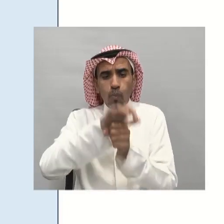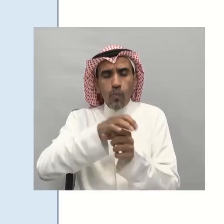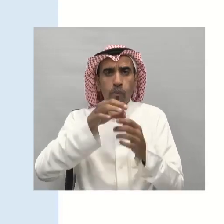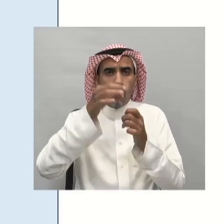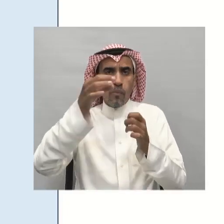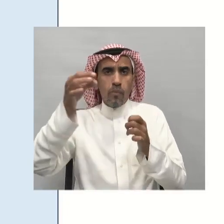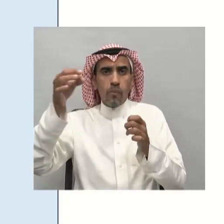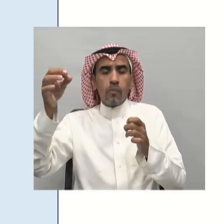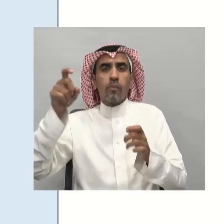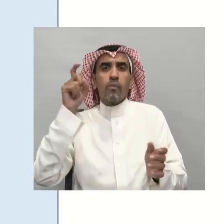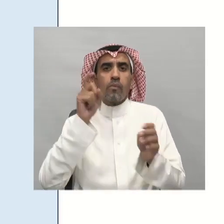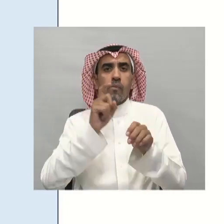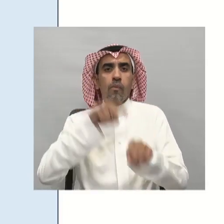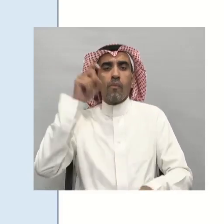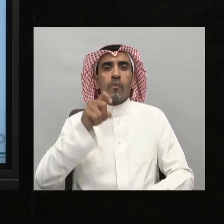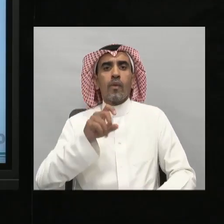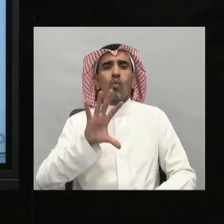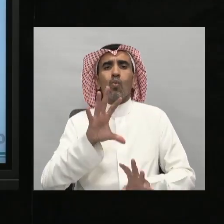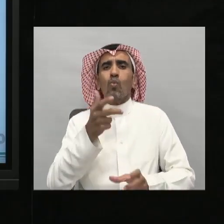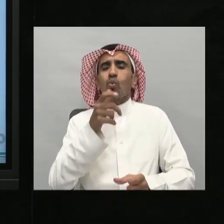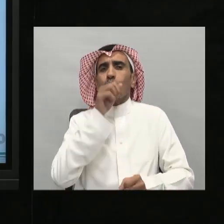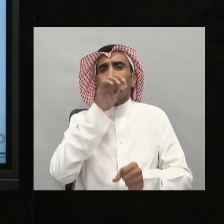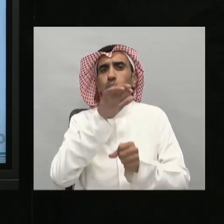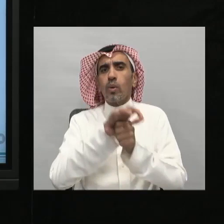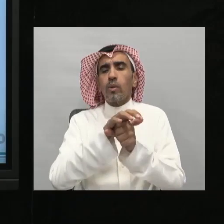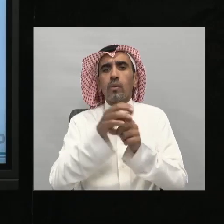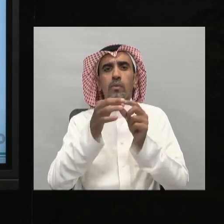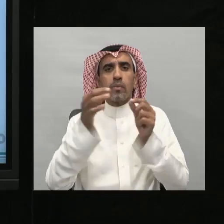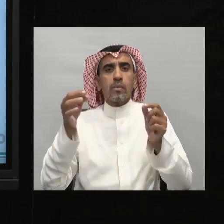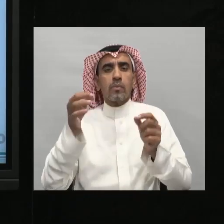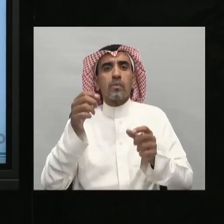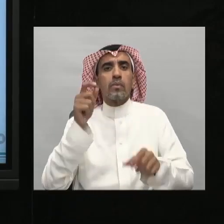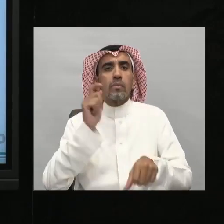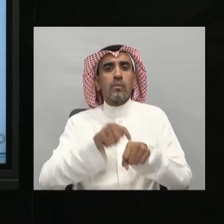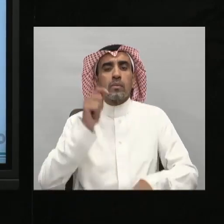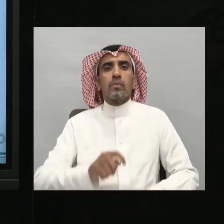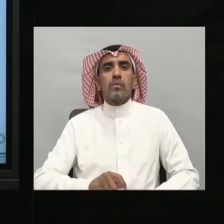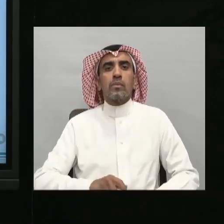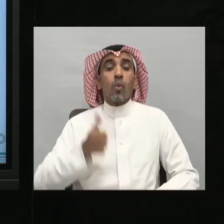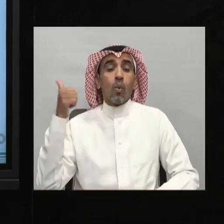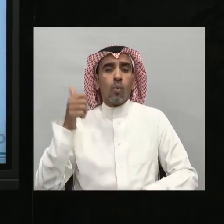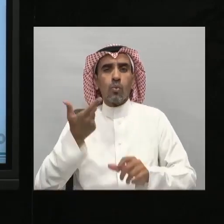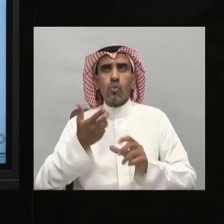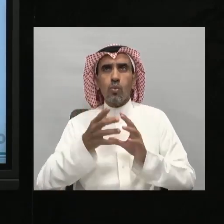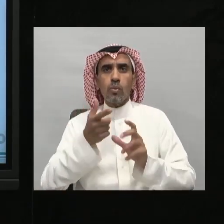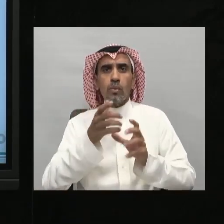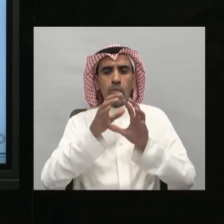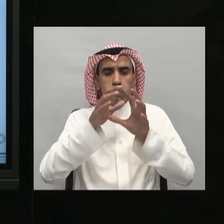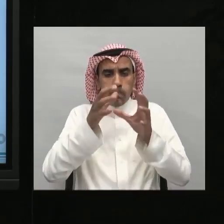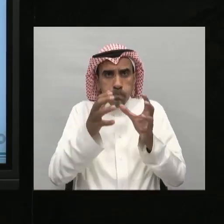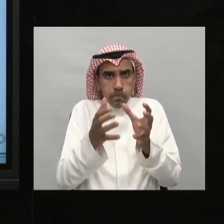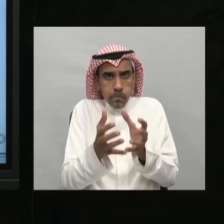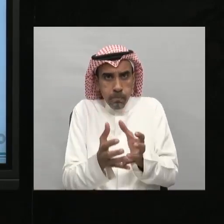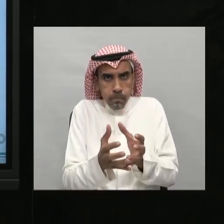خيطي لاسع. ما هو الكيس الخيطي اللاسع؟ مما يتكون الكيس الخيطي اللاسع هو عبارة عن حوصلة